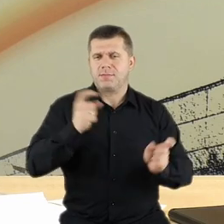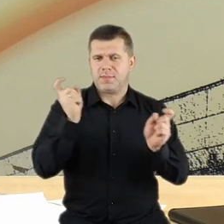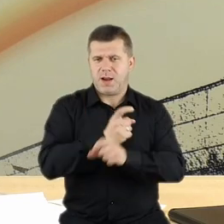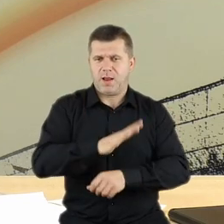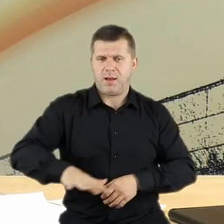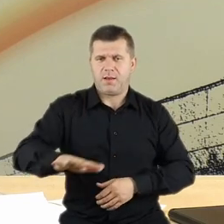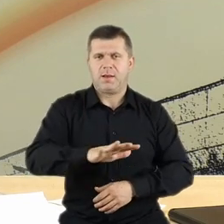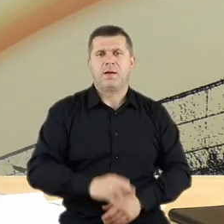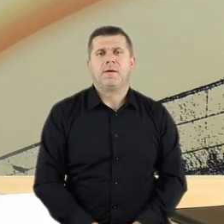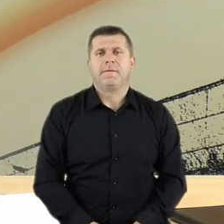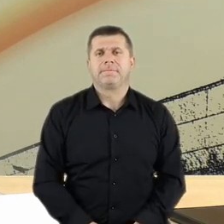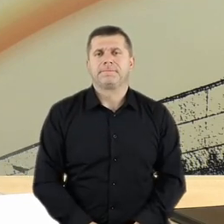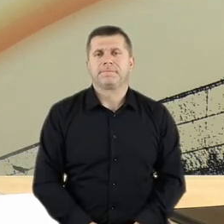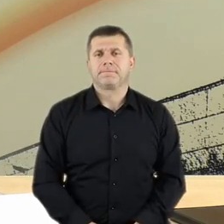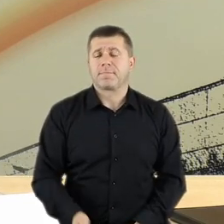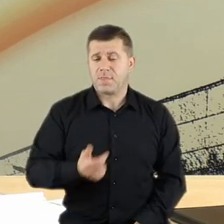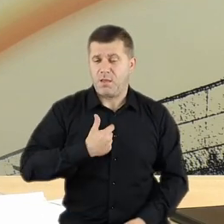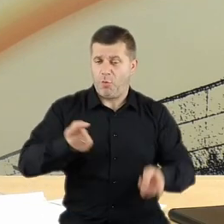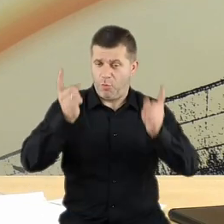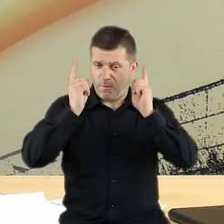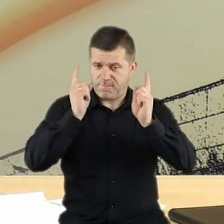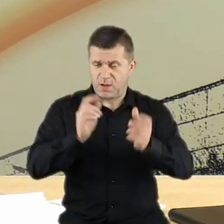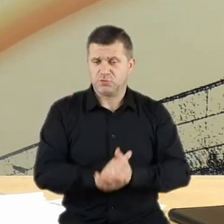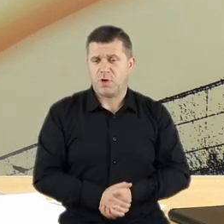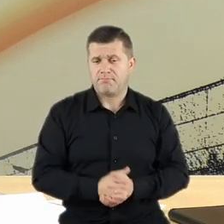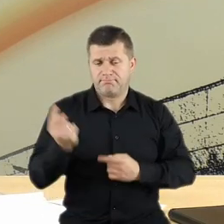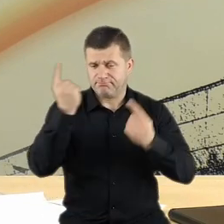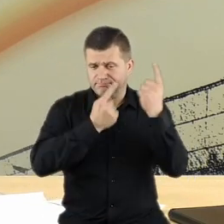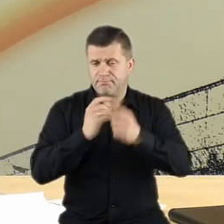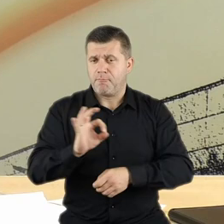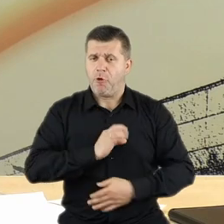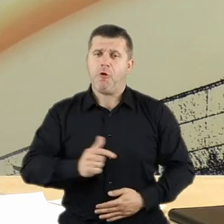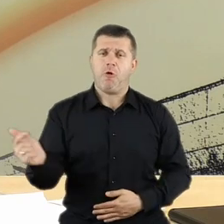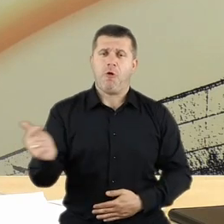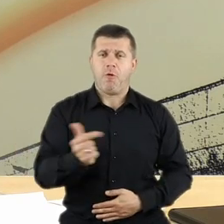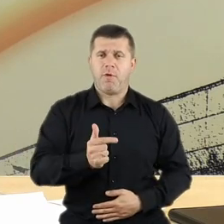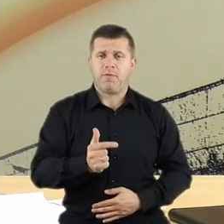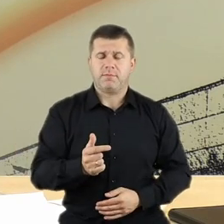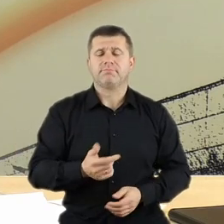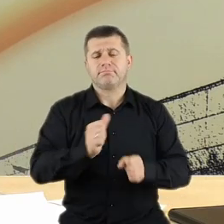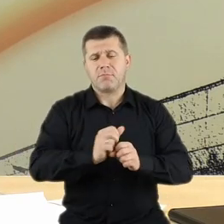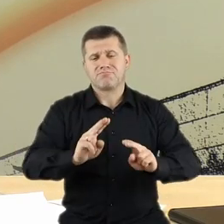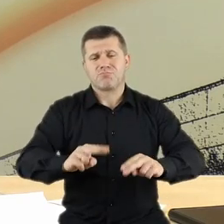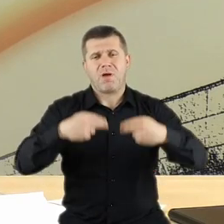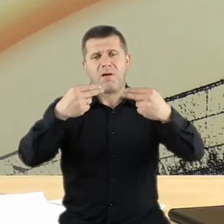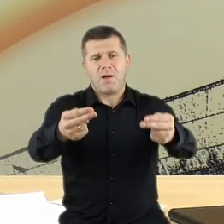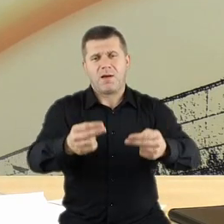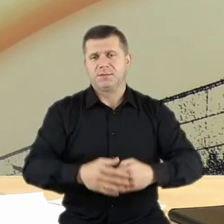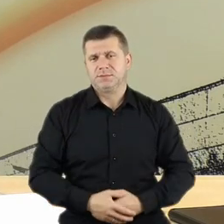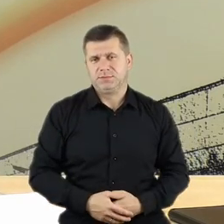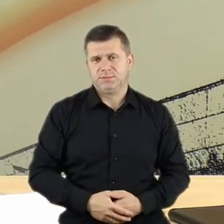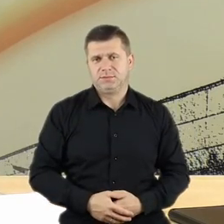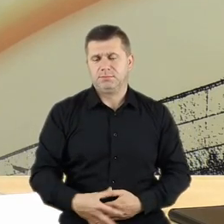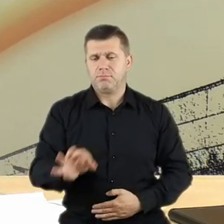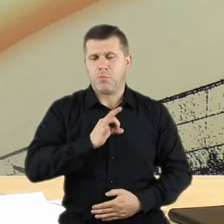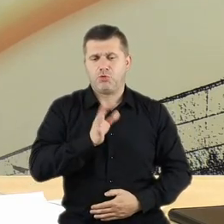i ja tak uważam że to no moim obowiązkiem jest przekazać właśnie moim